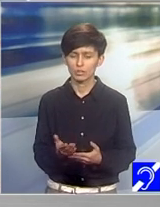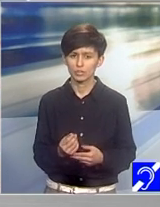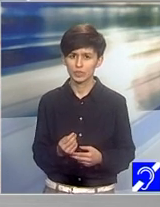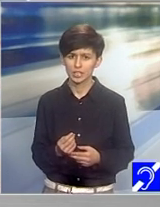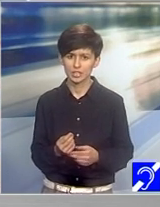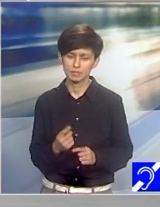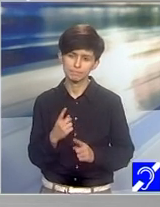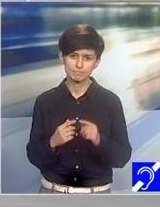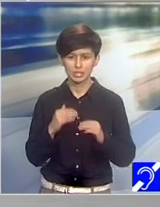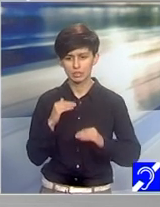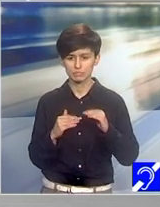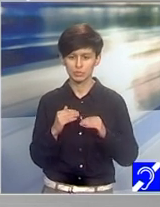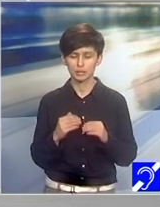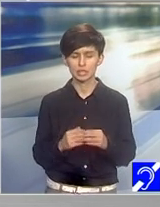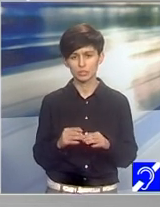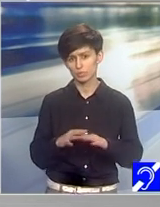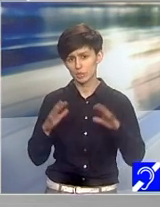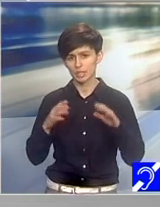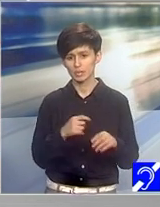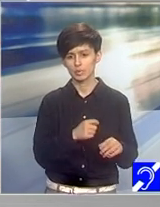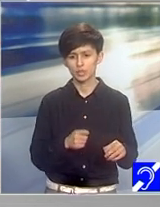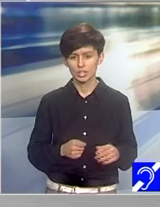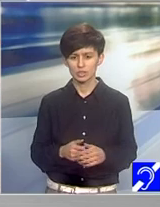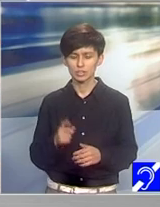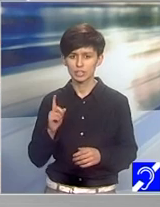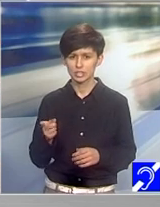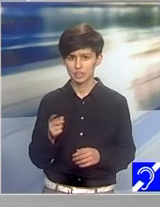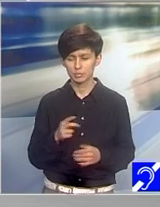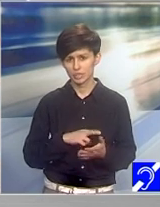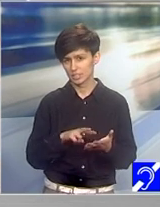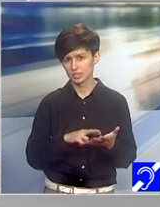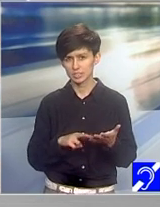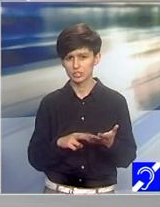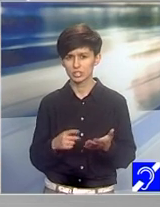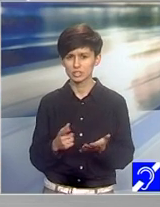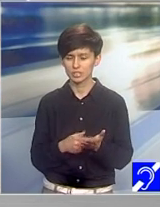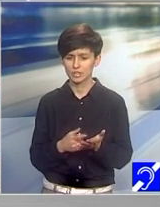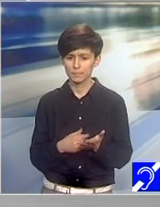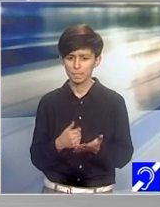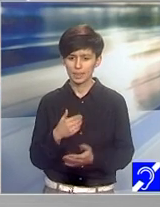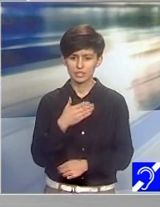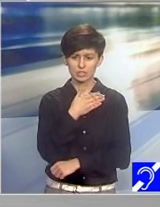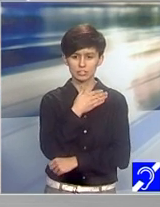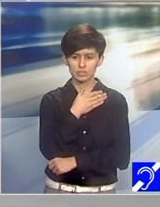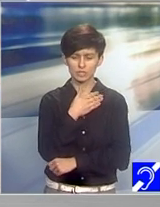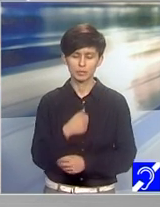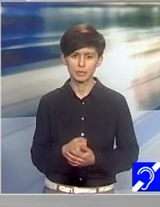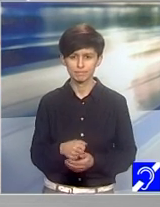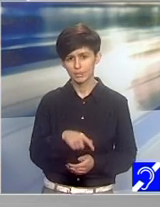de amploarea proiectului. Am văzut. Trebuie să consultați știți care e problema? Firme. Am accesat, n-am reușit,